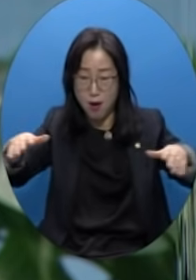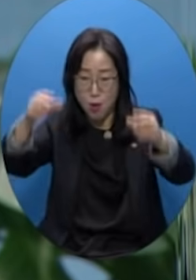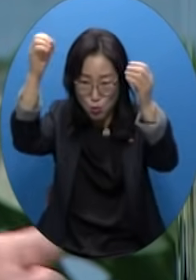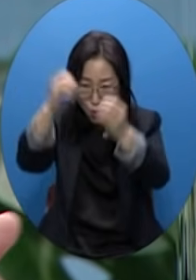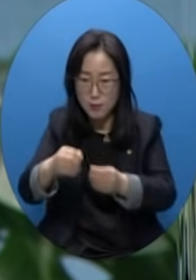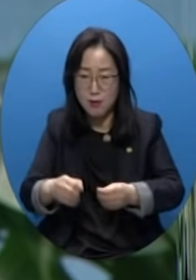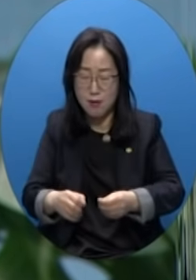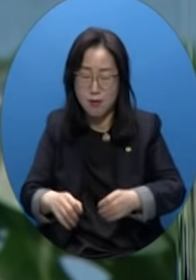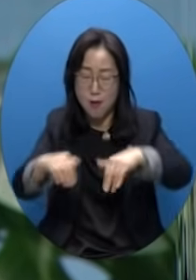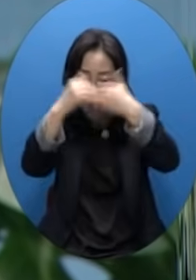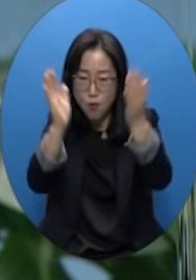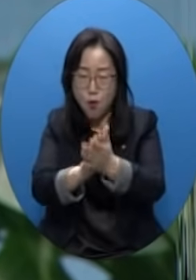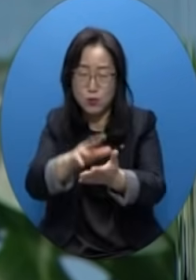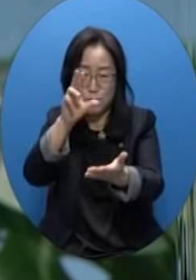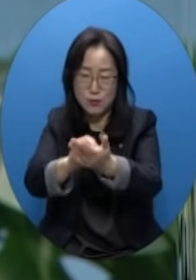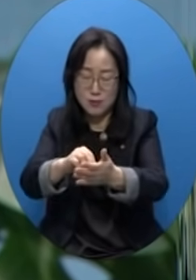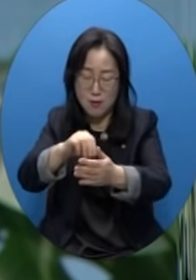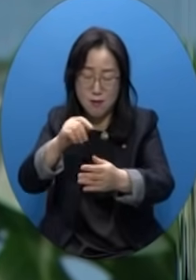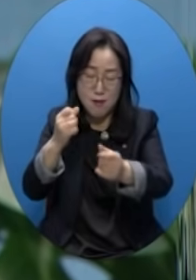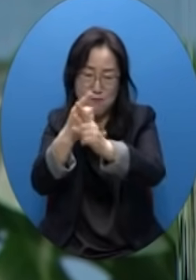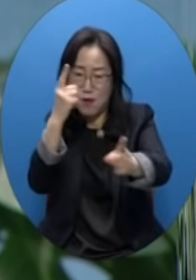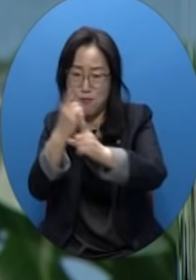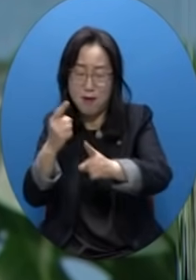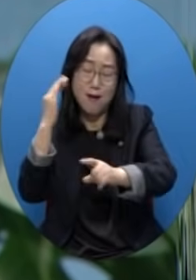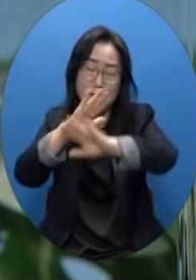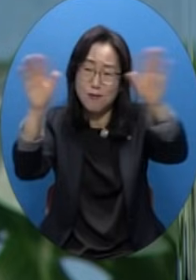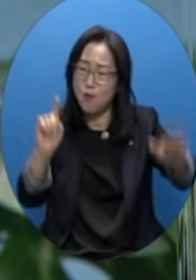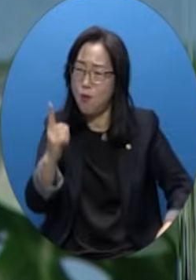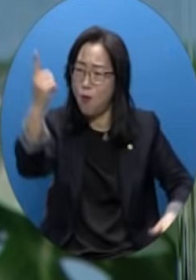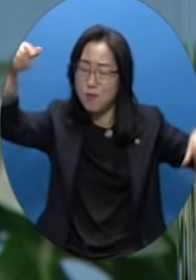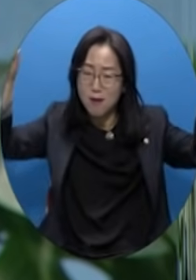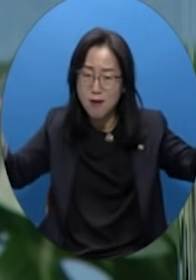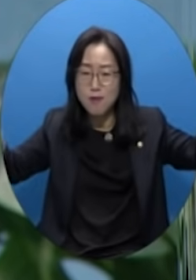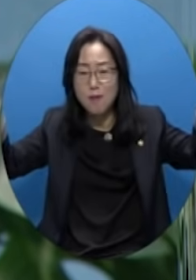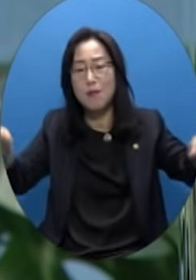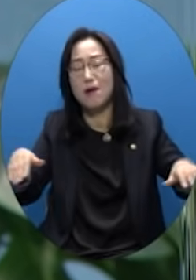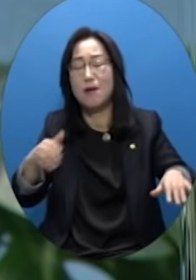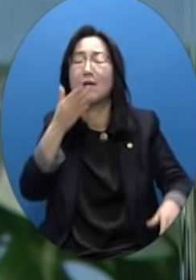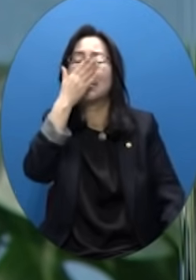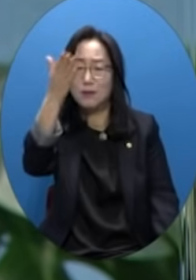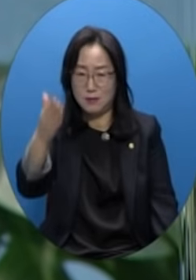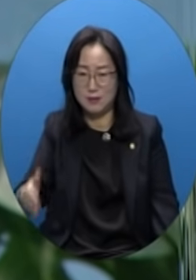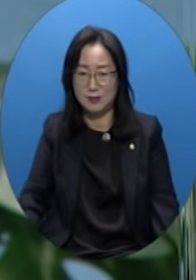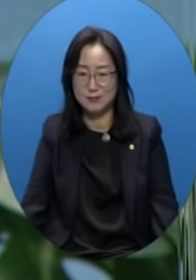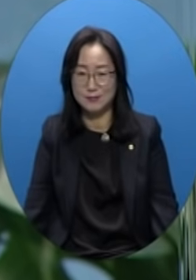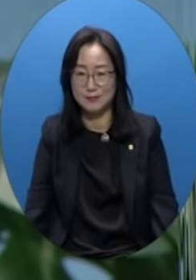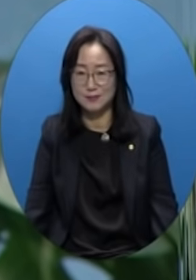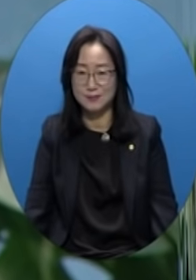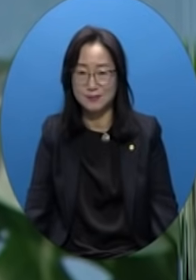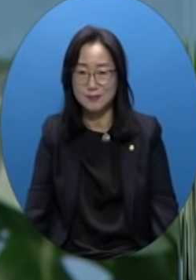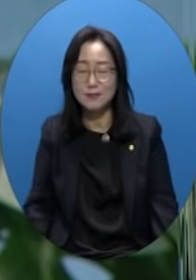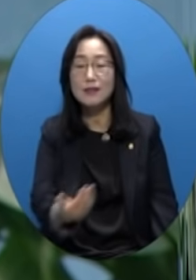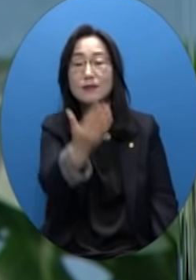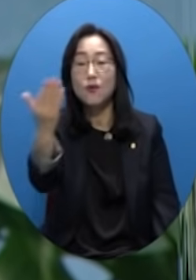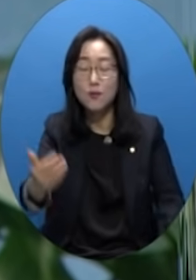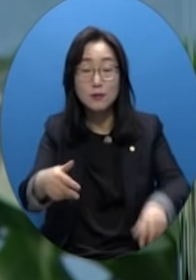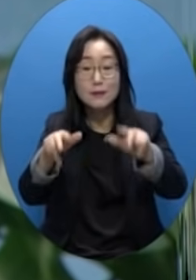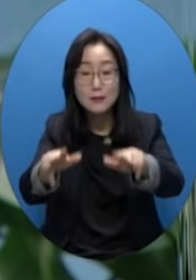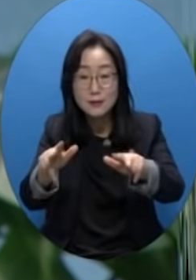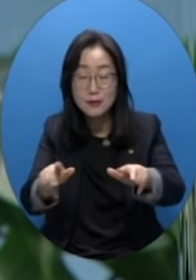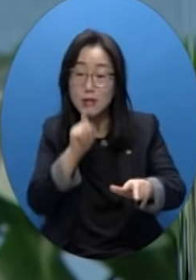문제를 헤치고 하늘을 날아 올라가는 위대한 하나님이 1 메사 백성들이 될 것입니다 여러분이 시간